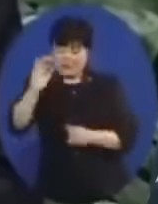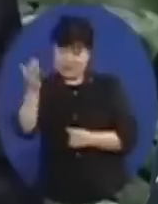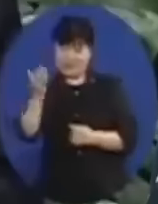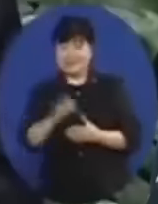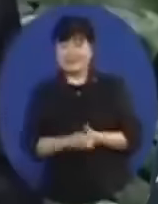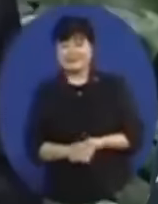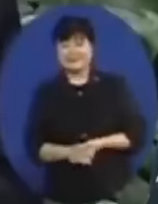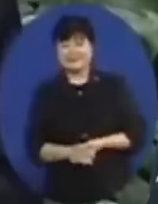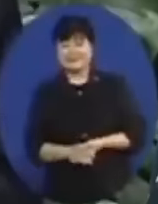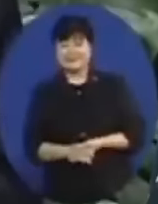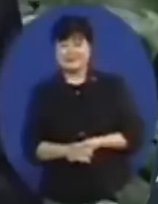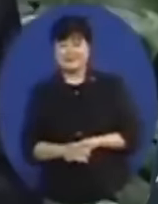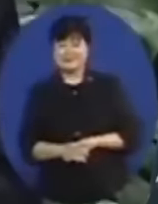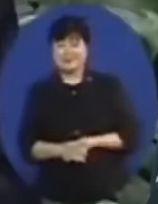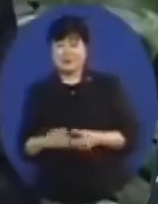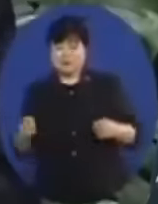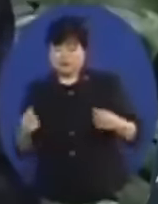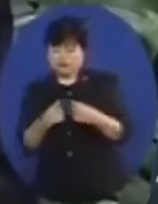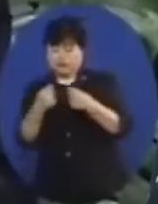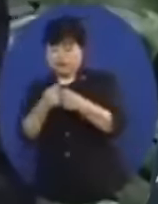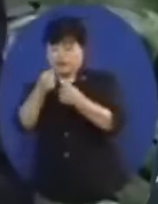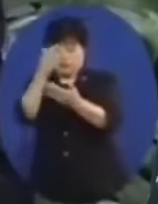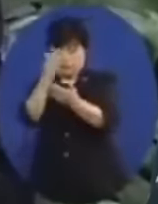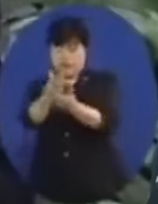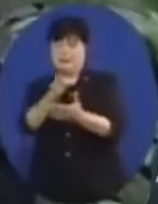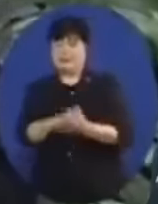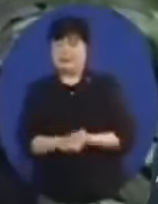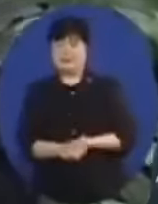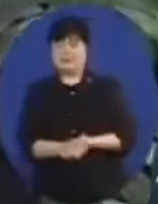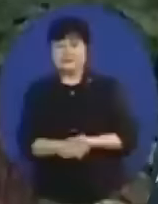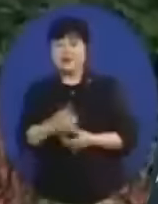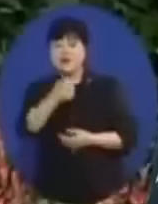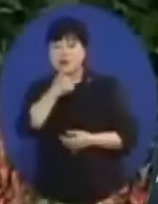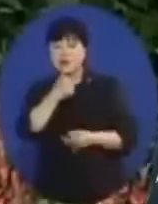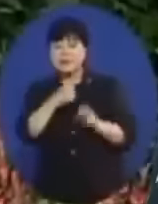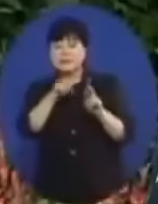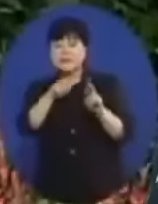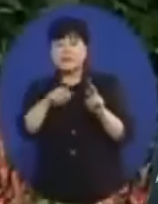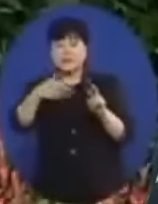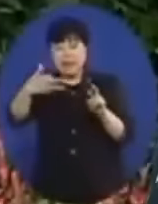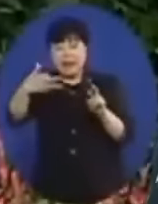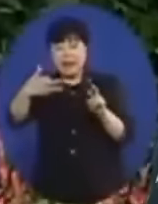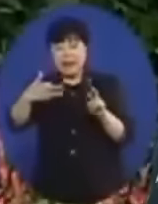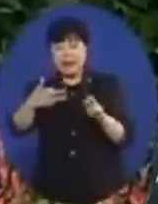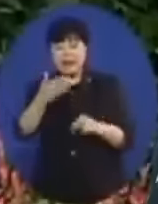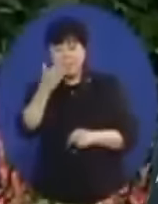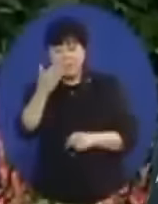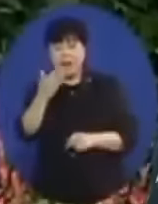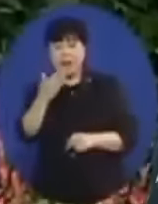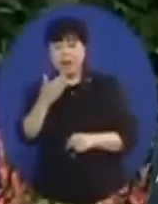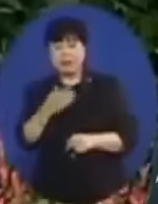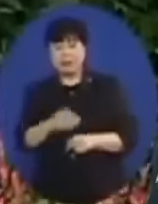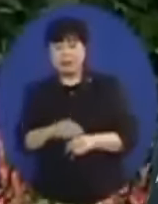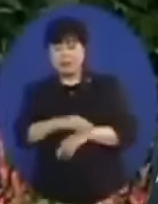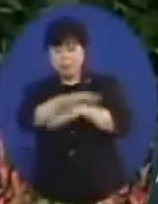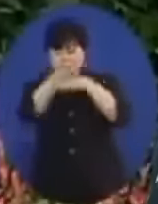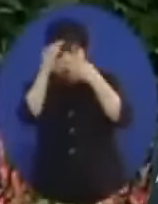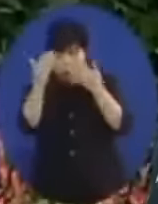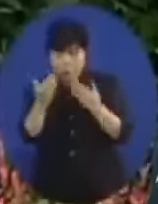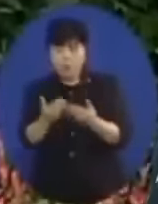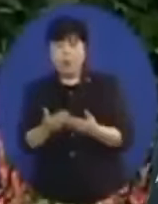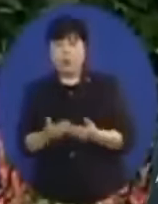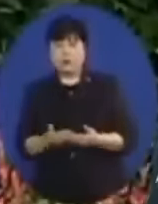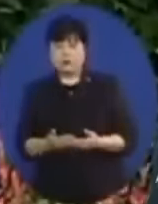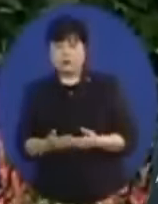되어야지 분쟁하는 사람이 되어서는 안 되는 것입니다. 로마서 12장 18절에 할 수 있거든 너희로서는 모든